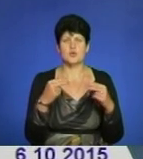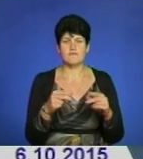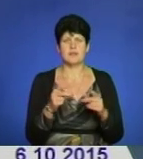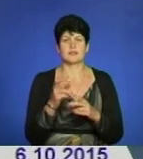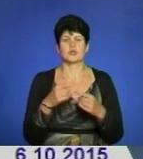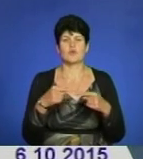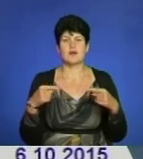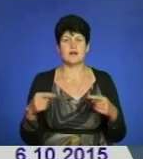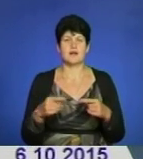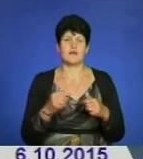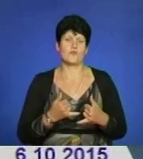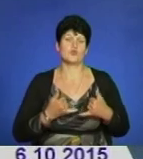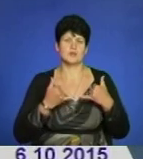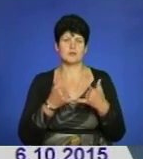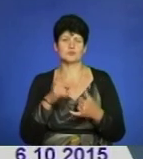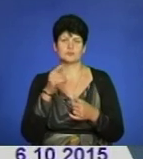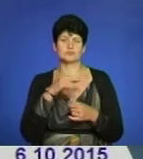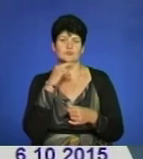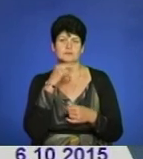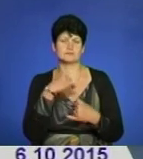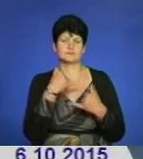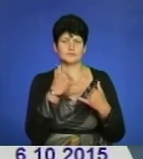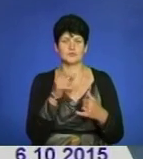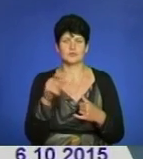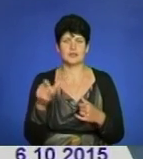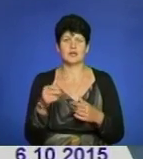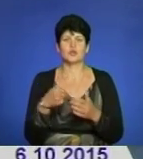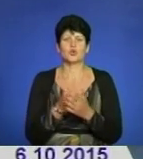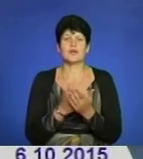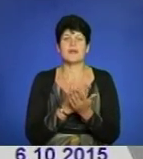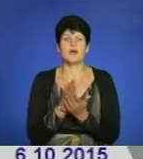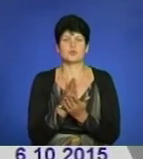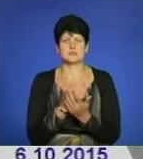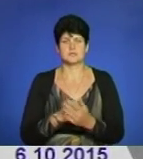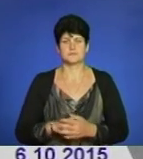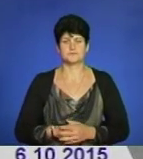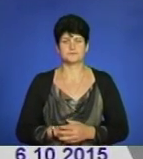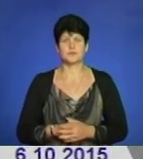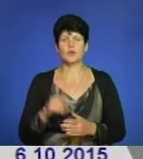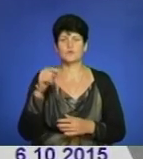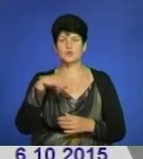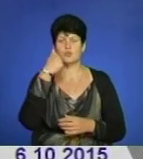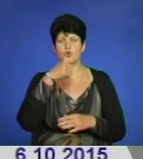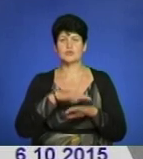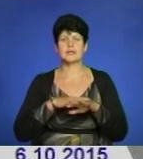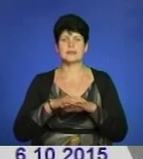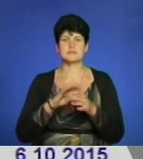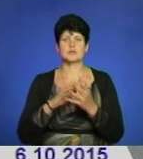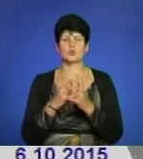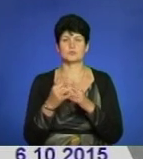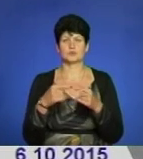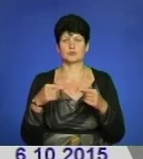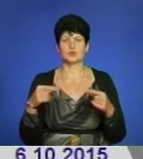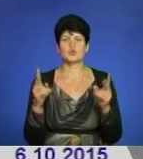а й вгощали ними, щоб привернути увагу жителів міста до якості. Цього року на ярмарку